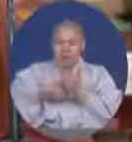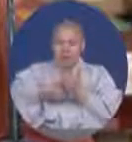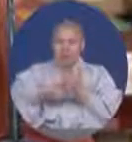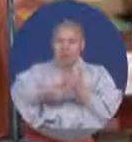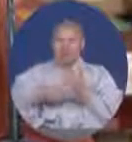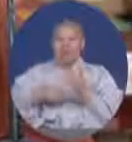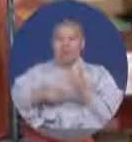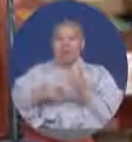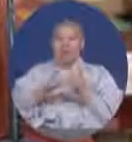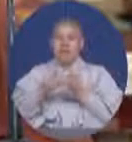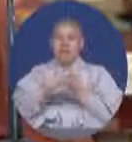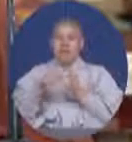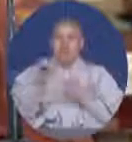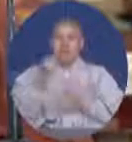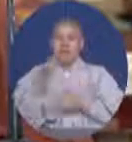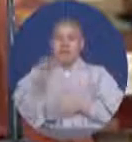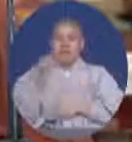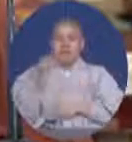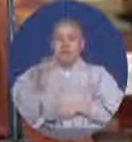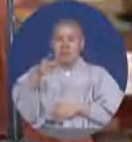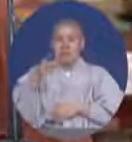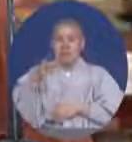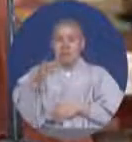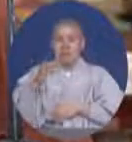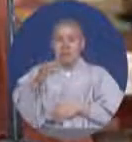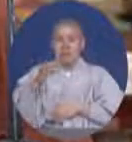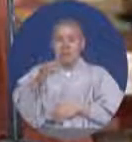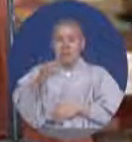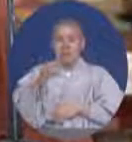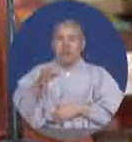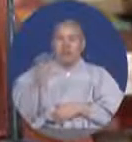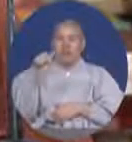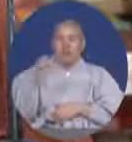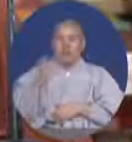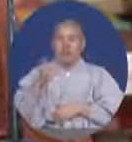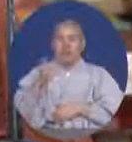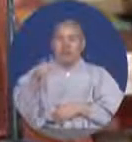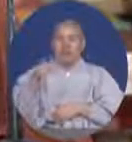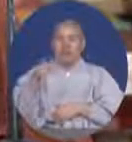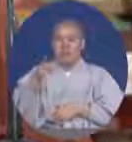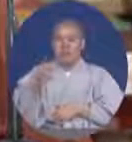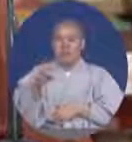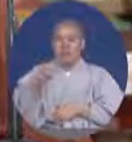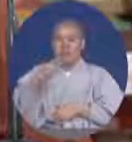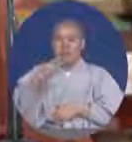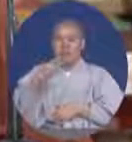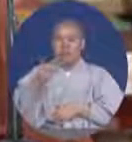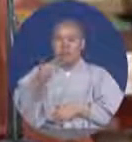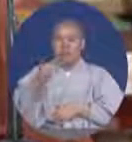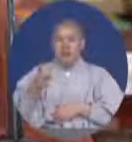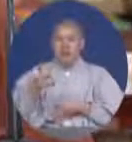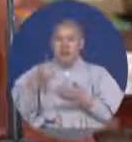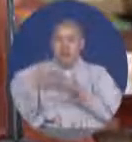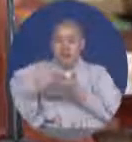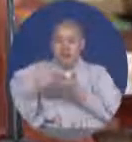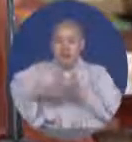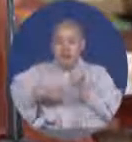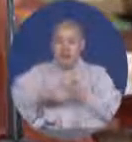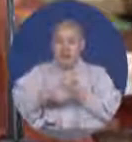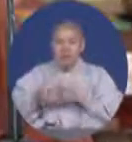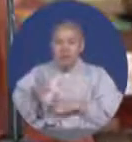공경례가 있어요. 첫째 공경례. 그 예라는 건 뭐냐? 다른 게 아니에요. 예라는 것은